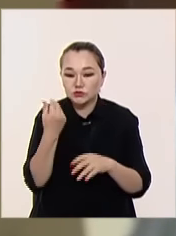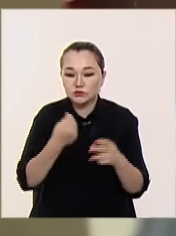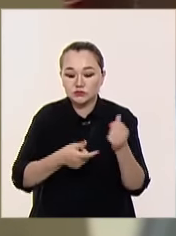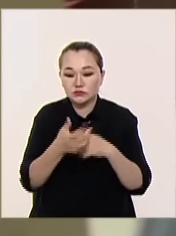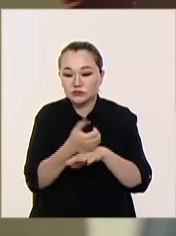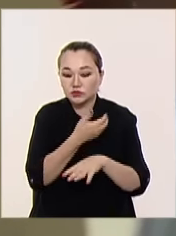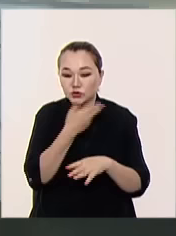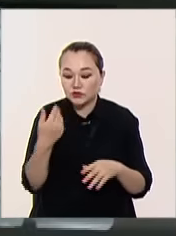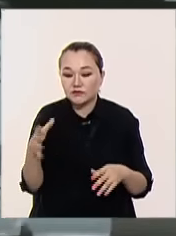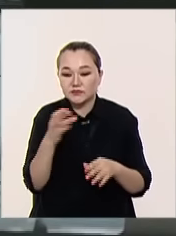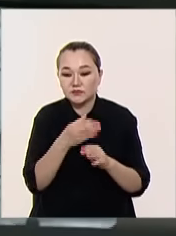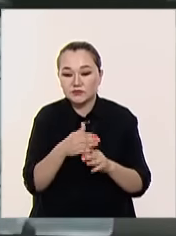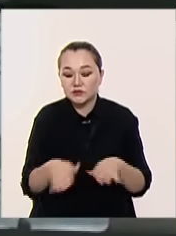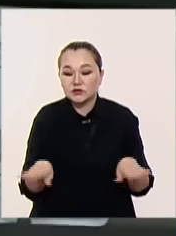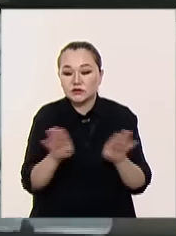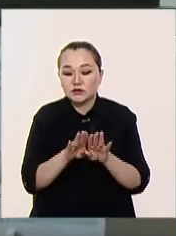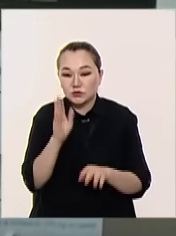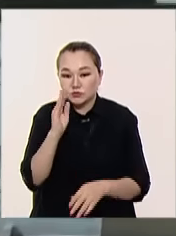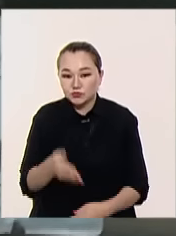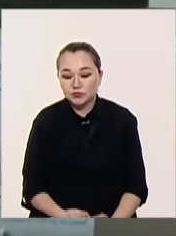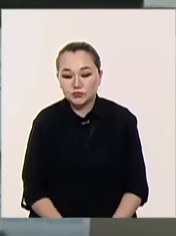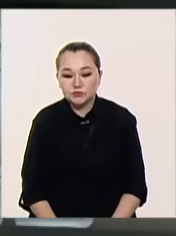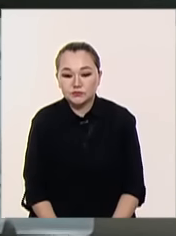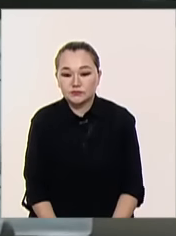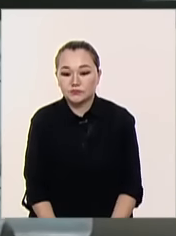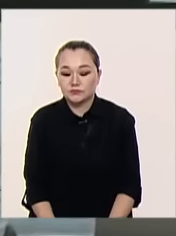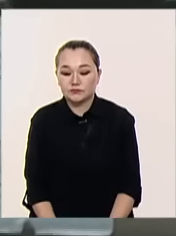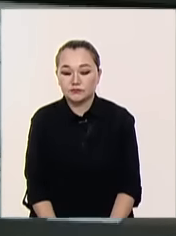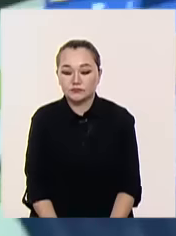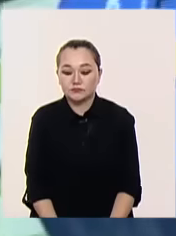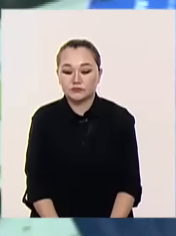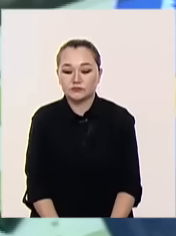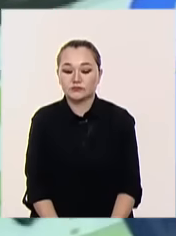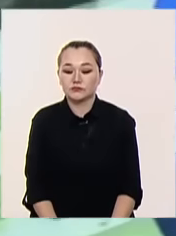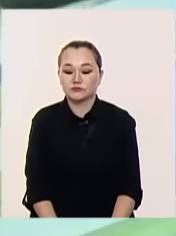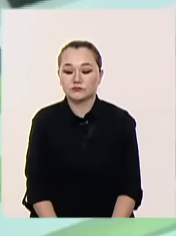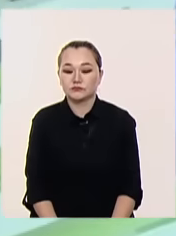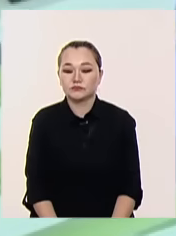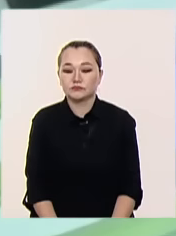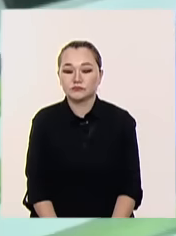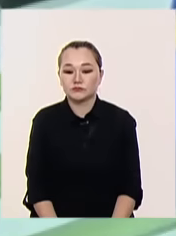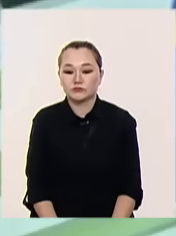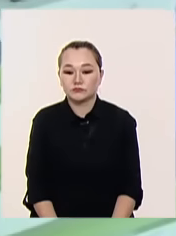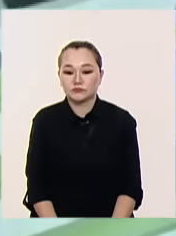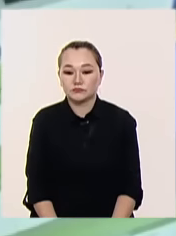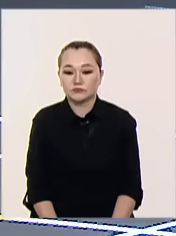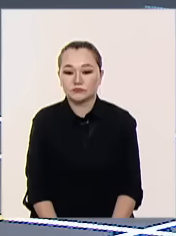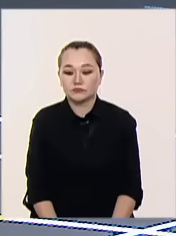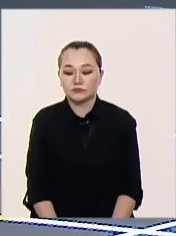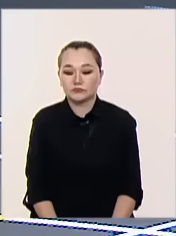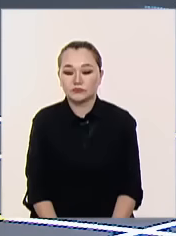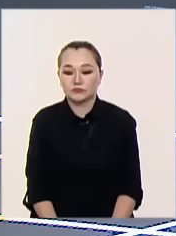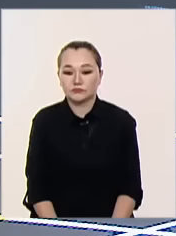дәріханалар бірінен соң бірі жабыла бастайды деп отыр. Руслан Жасұланұлы, Азамат Елубаев, Информбюро.